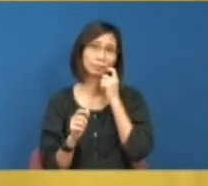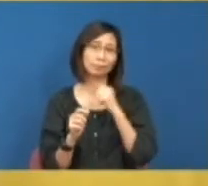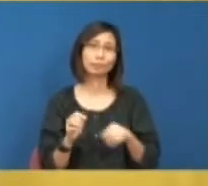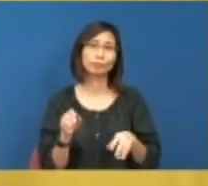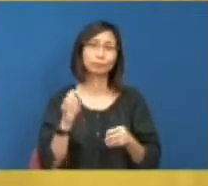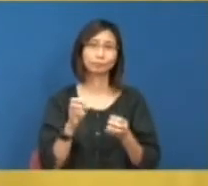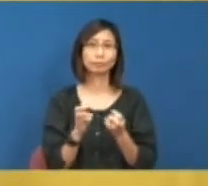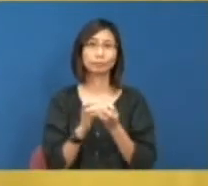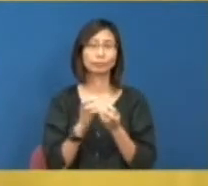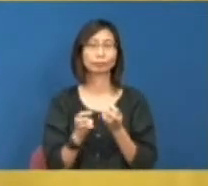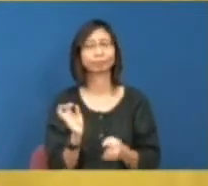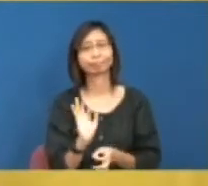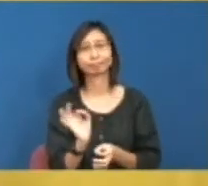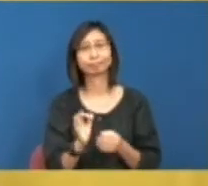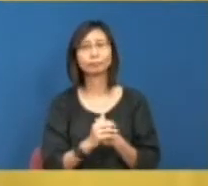因為呢、這、一個